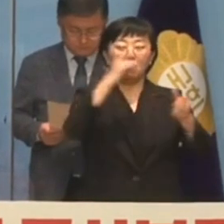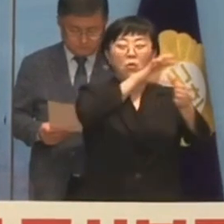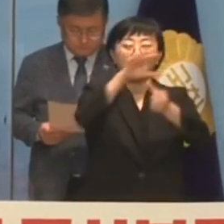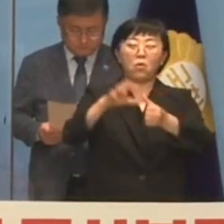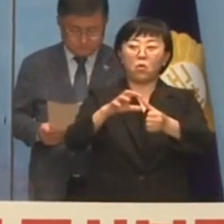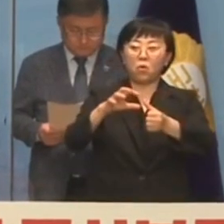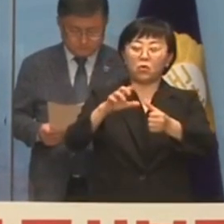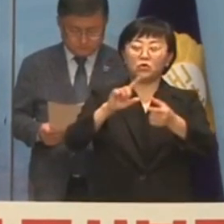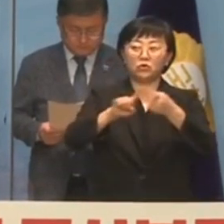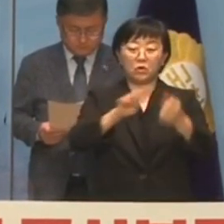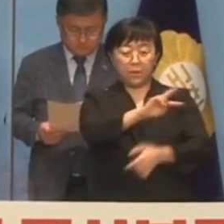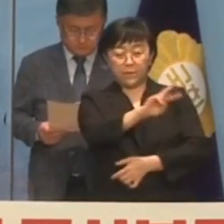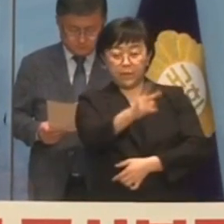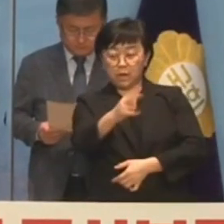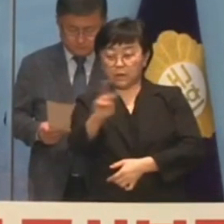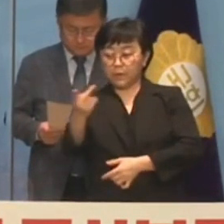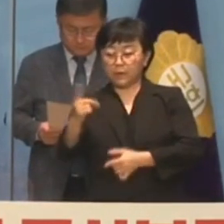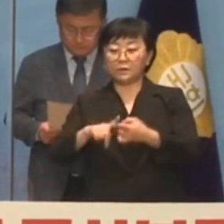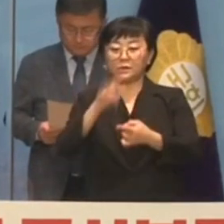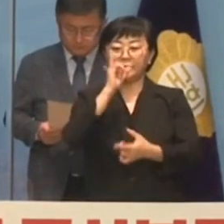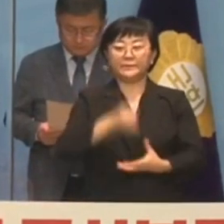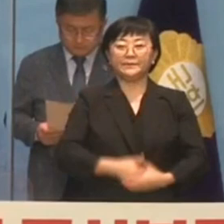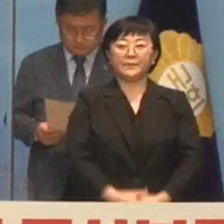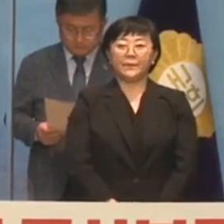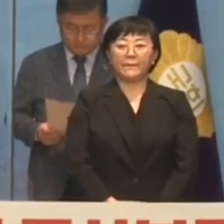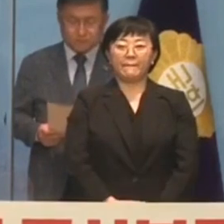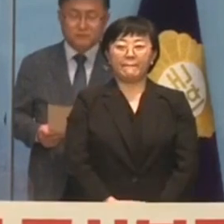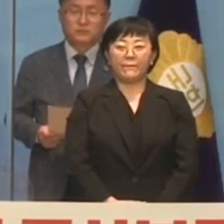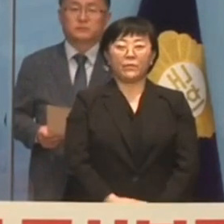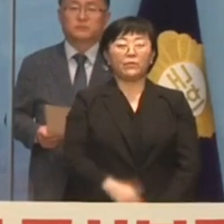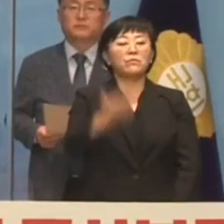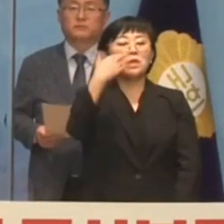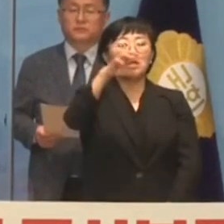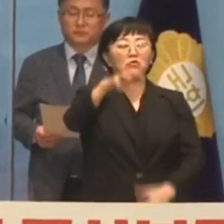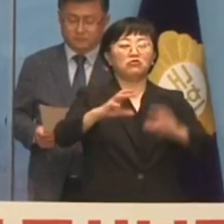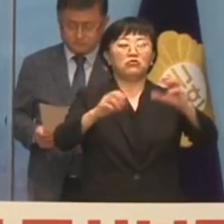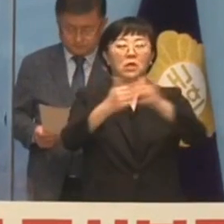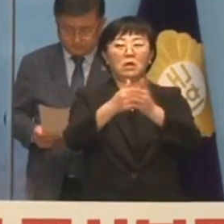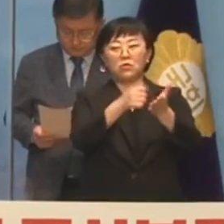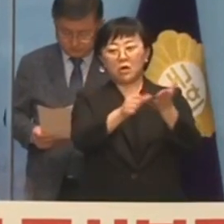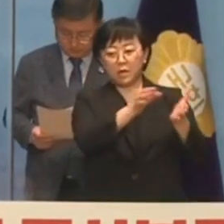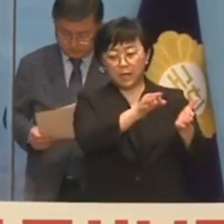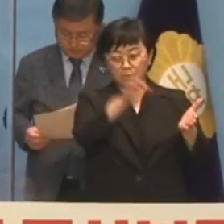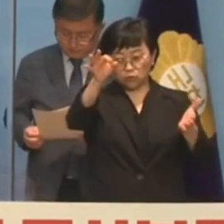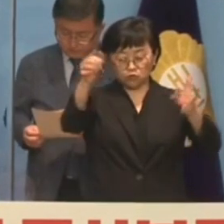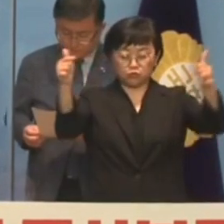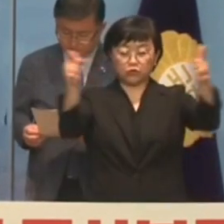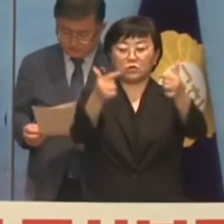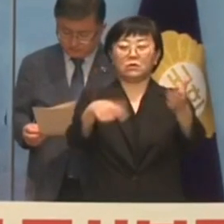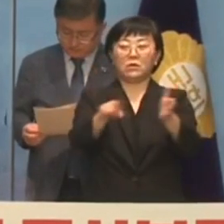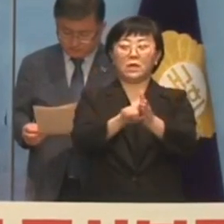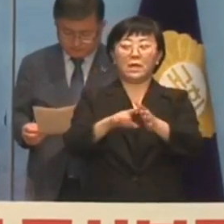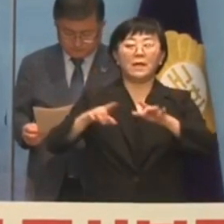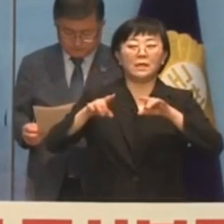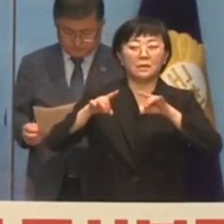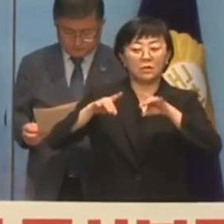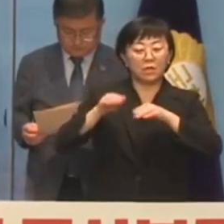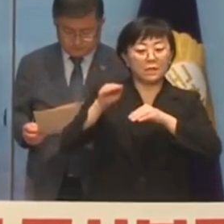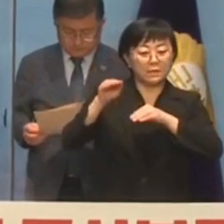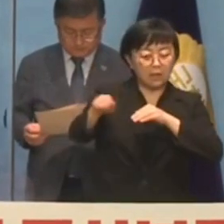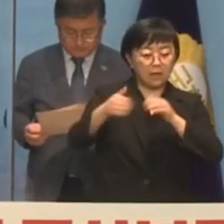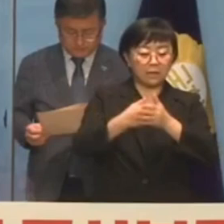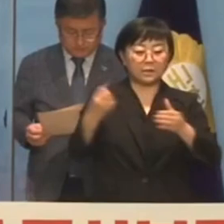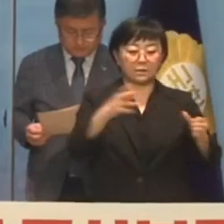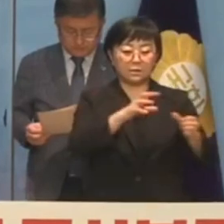보호주의로 돌아서는 기류가 뚜렷하다. 미국의 인플레이션 감축법은 전기차와